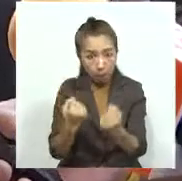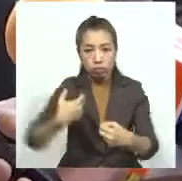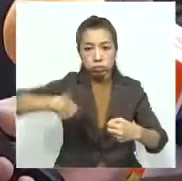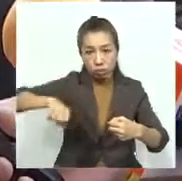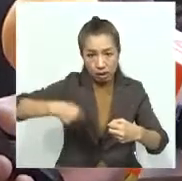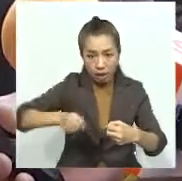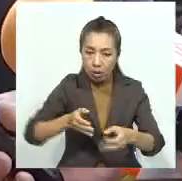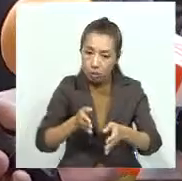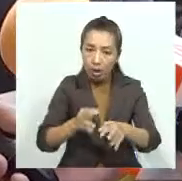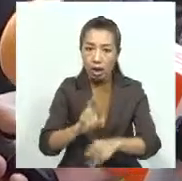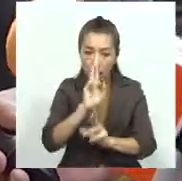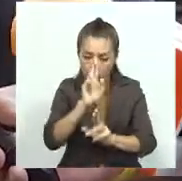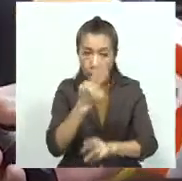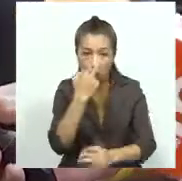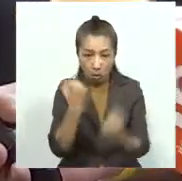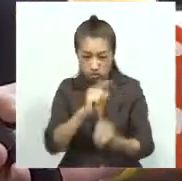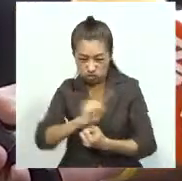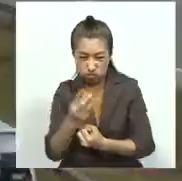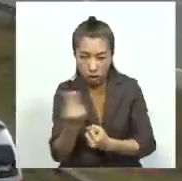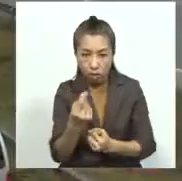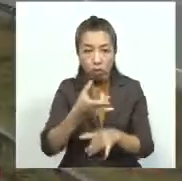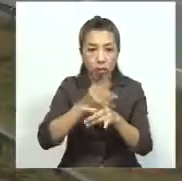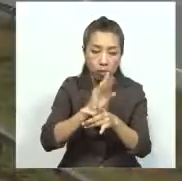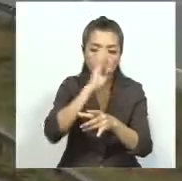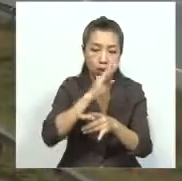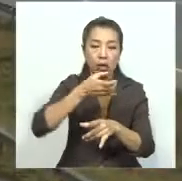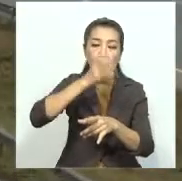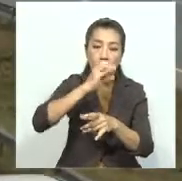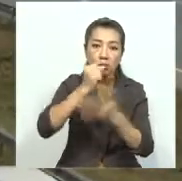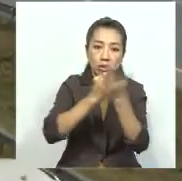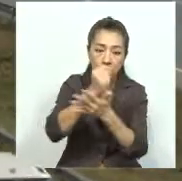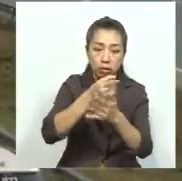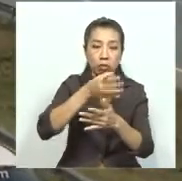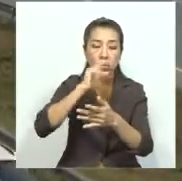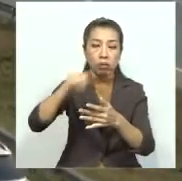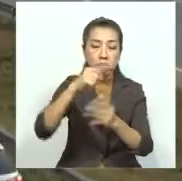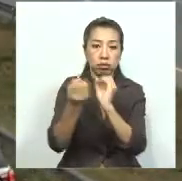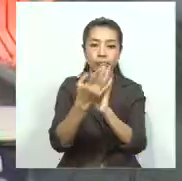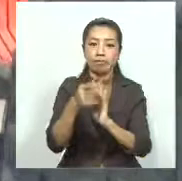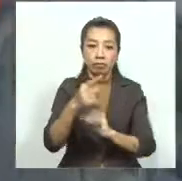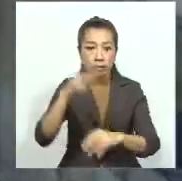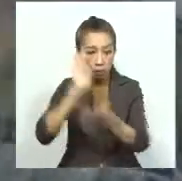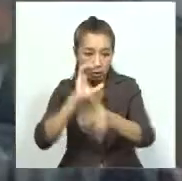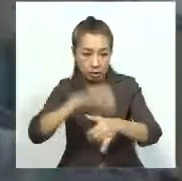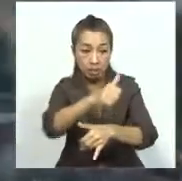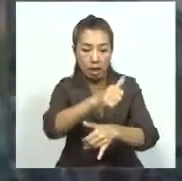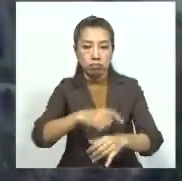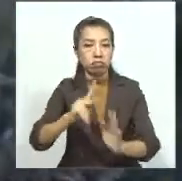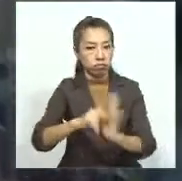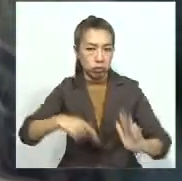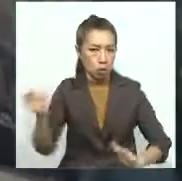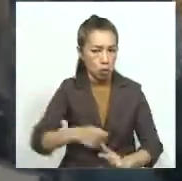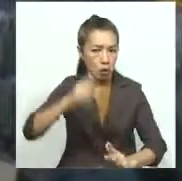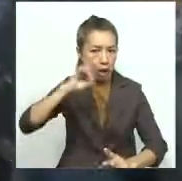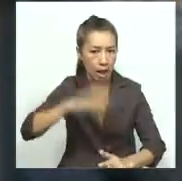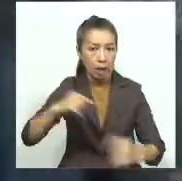ความระมัดระวังหากขับรถเร็วดื่มสุราหรือใช้ยาเสพติดขณะขับรถจะต้องถูกดำเนินคดีอย่างเด็ดขาดในช่วงเทศ